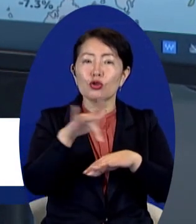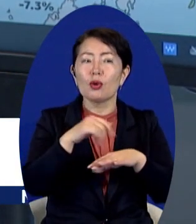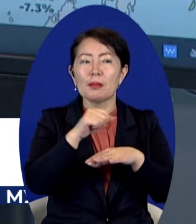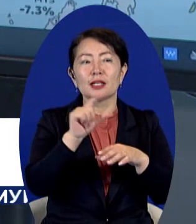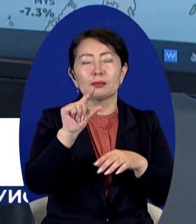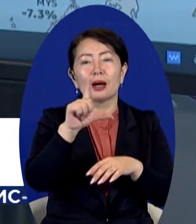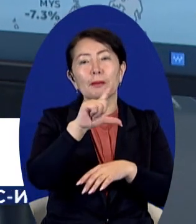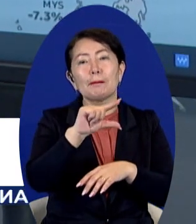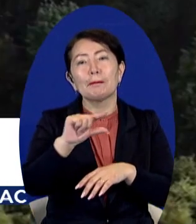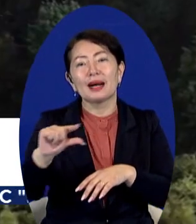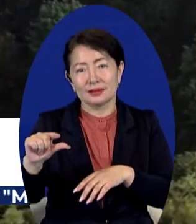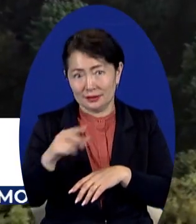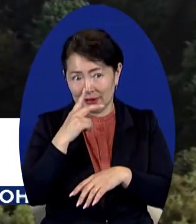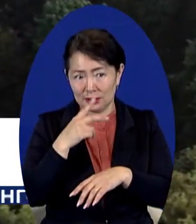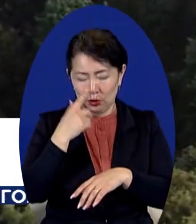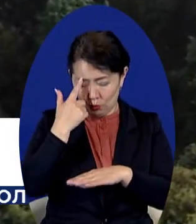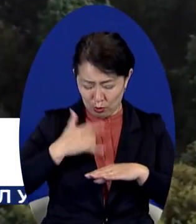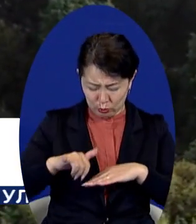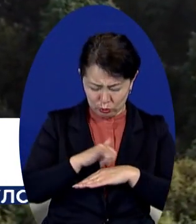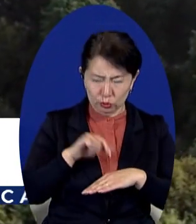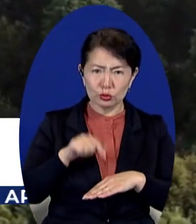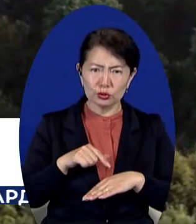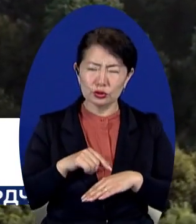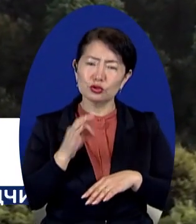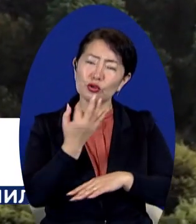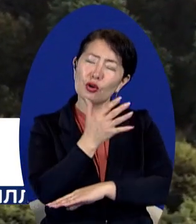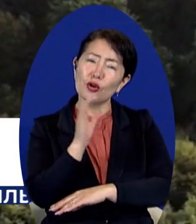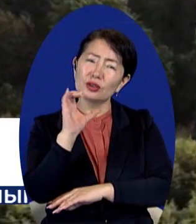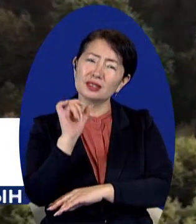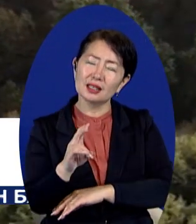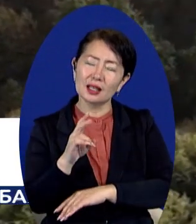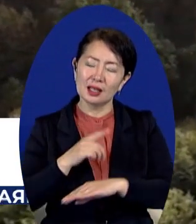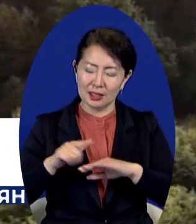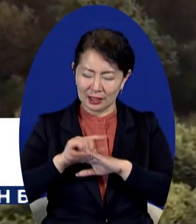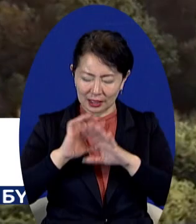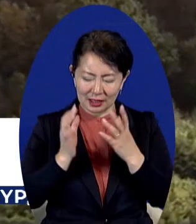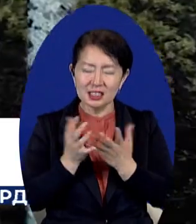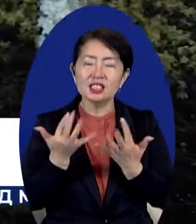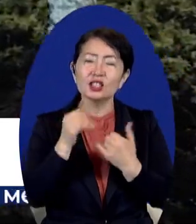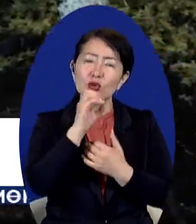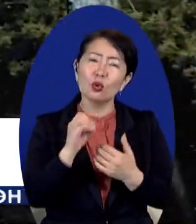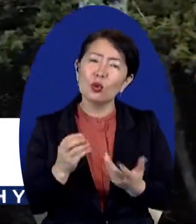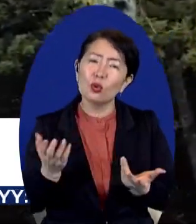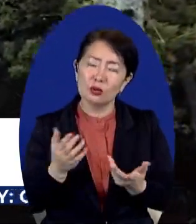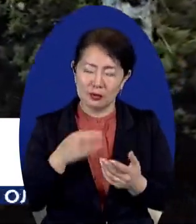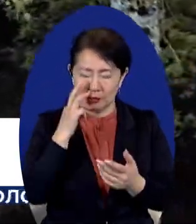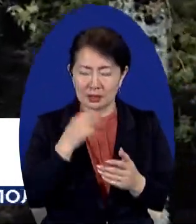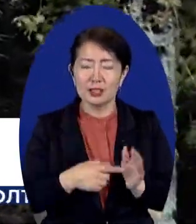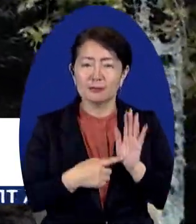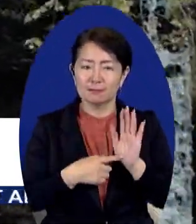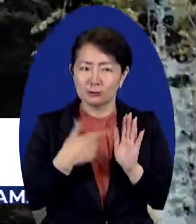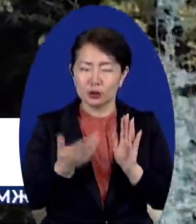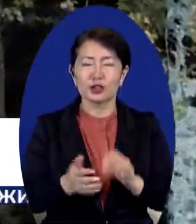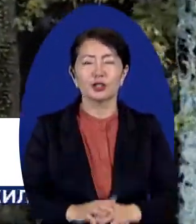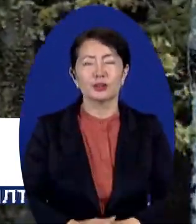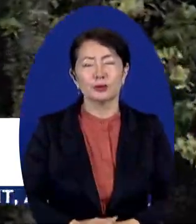буурсан үзүүлэлттэй байгаа юм. Тэгвэл манай орны тухайд ойн сан нийт газар нутгийн хэдэн хувийн эзлээд байгаа юм бэ гэдэг мэдээллийг би та бүхэнд одоо